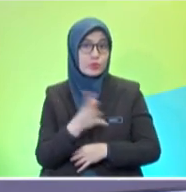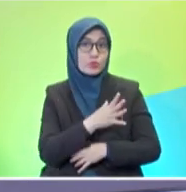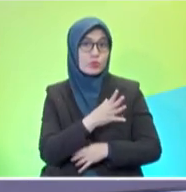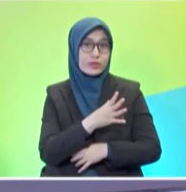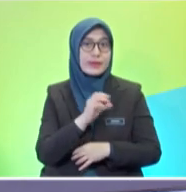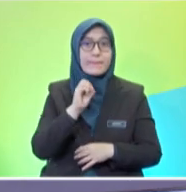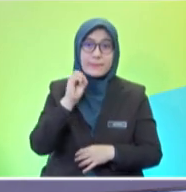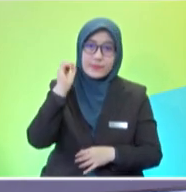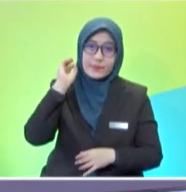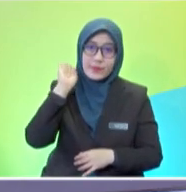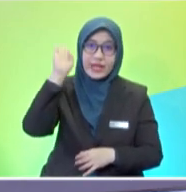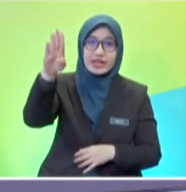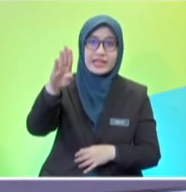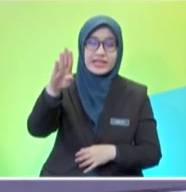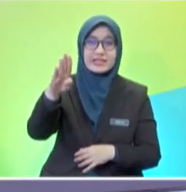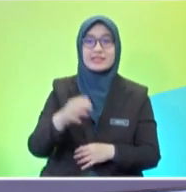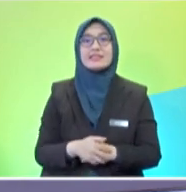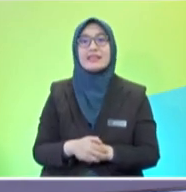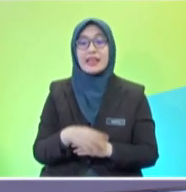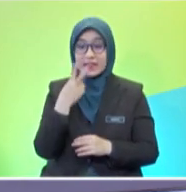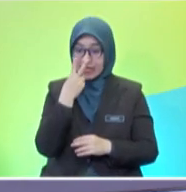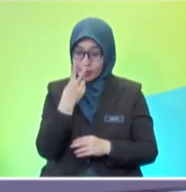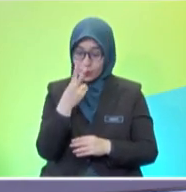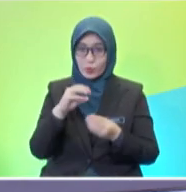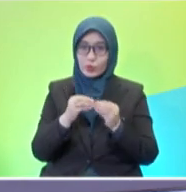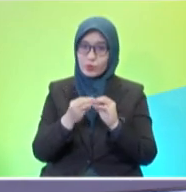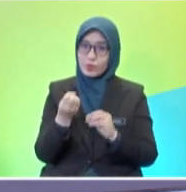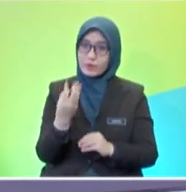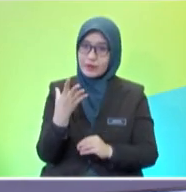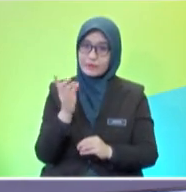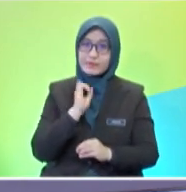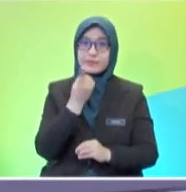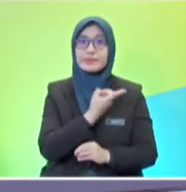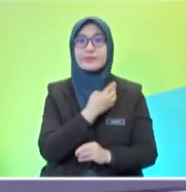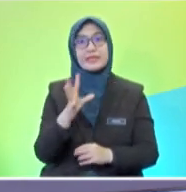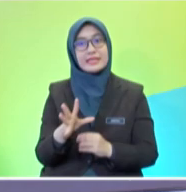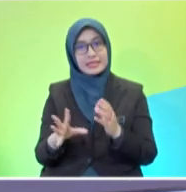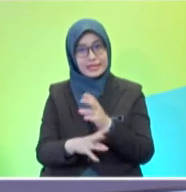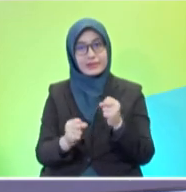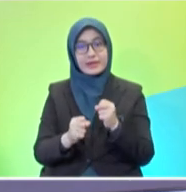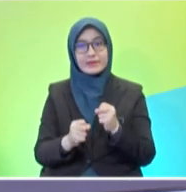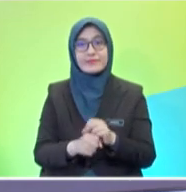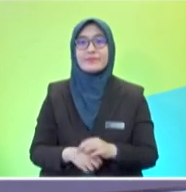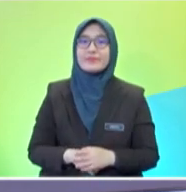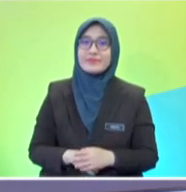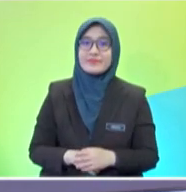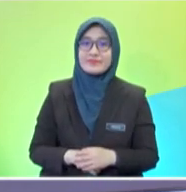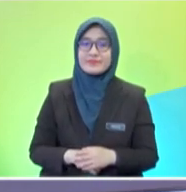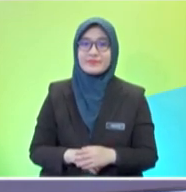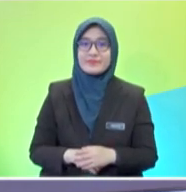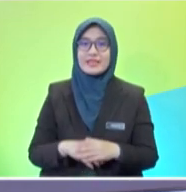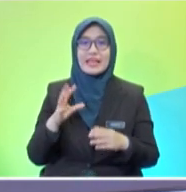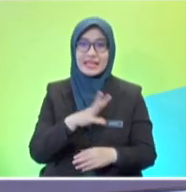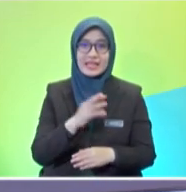dapat murid-murid di rumah berapa numbuhnya kita dapat daging Kita tunjuk cari kita keluarkan objek